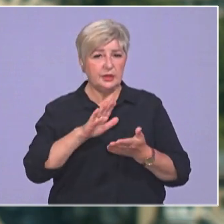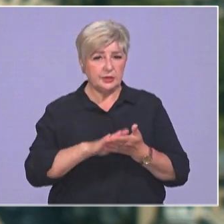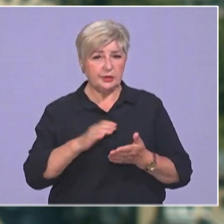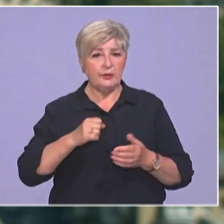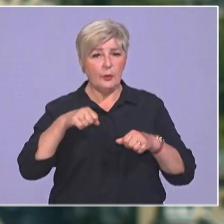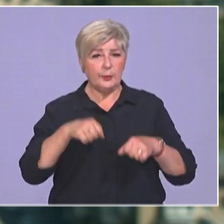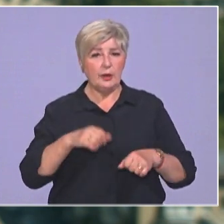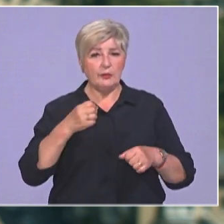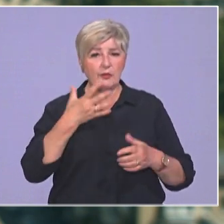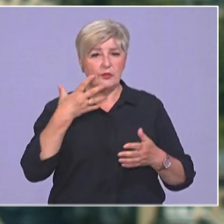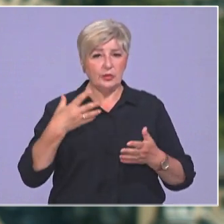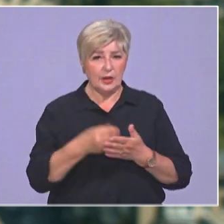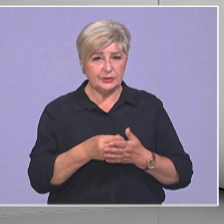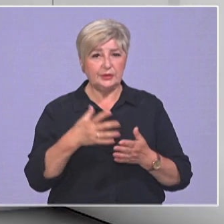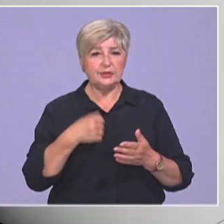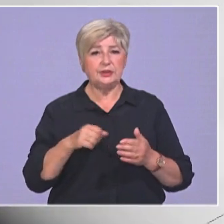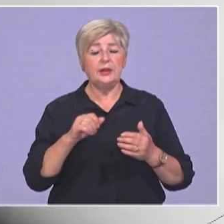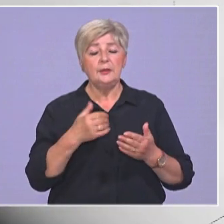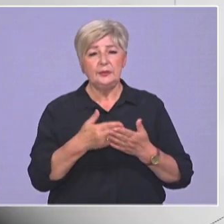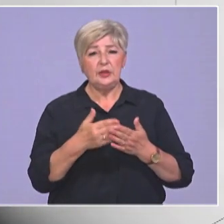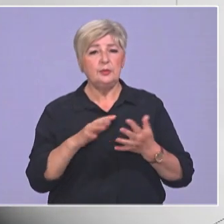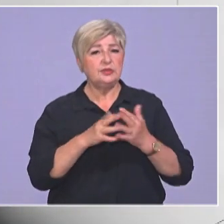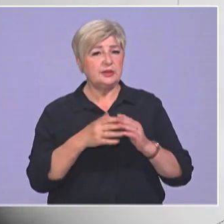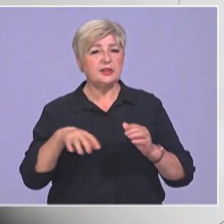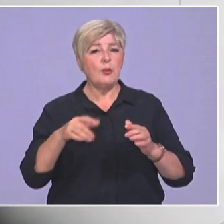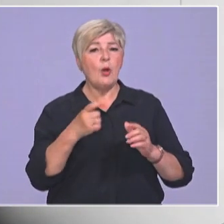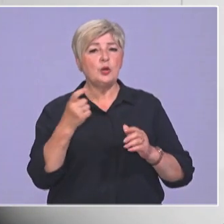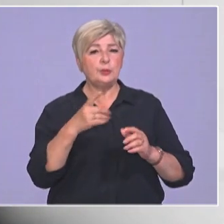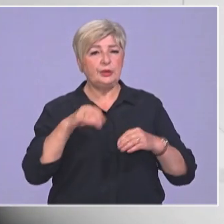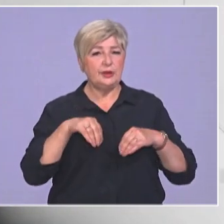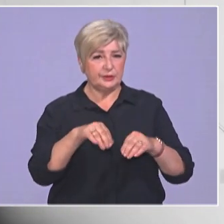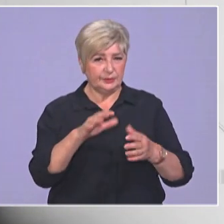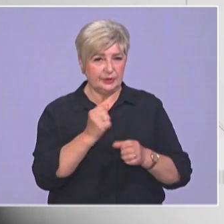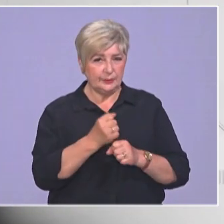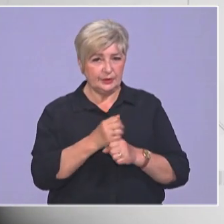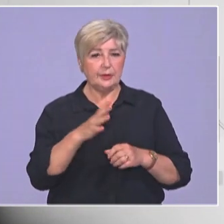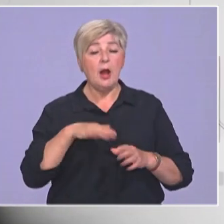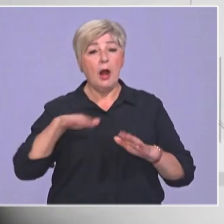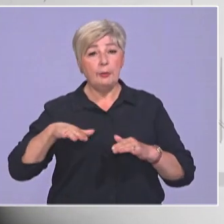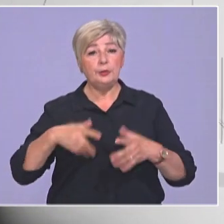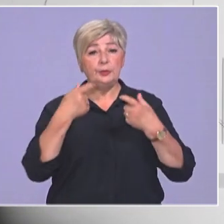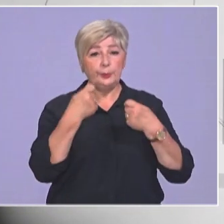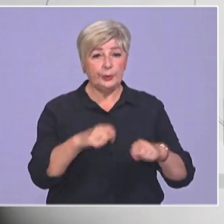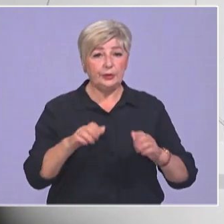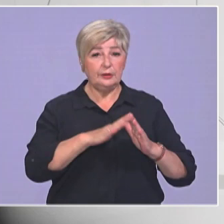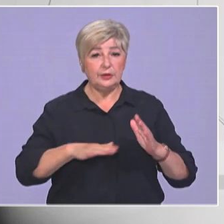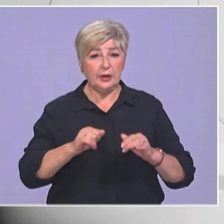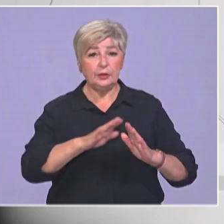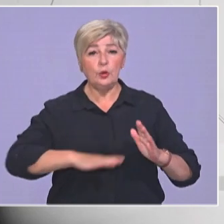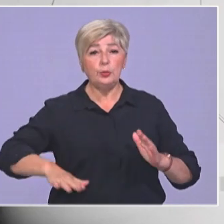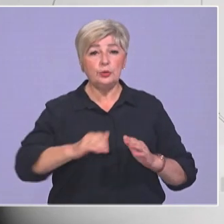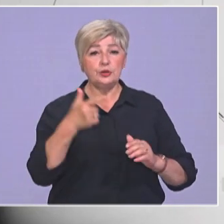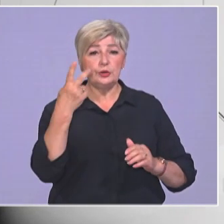проведення сільського господарства. Легалізуючи незаконне майно, фігурант продав земельну ділянку площею понад 2